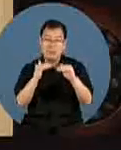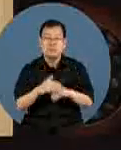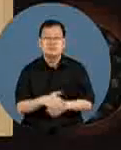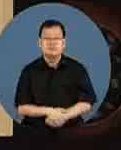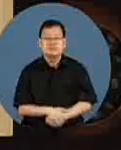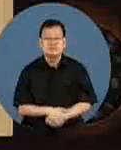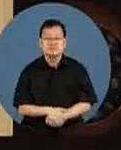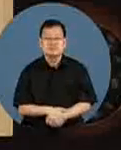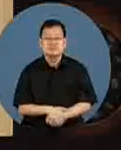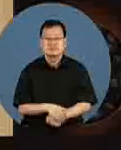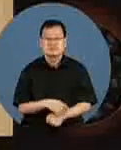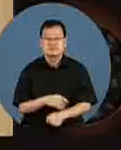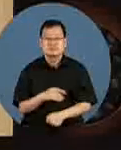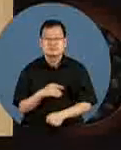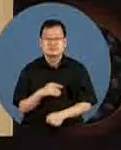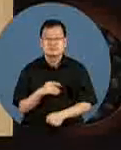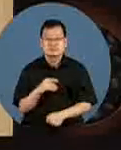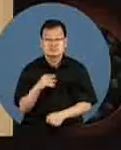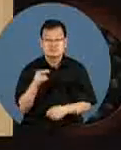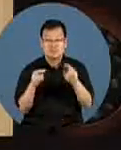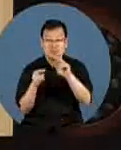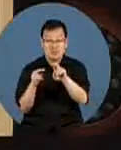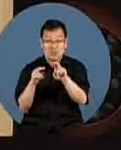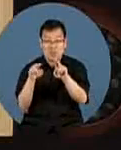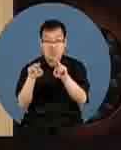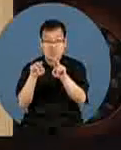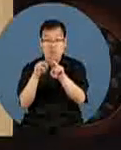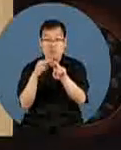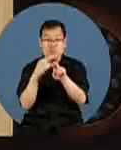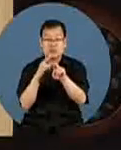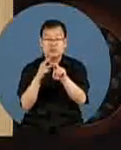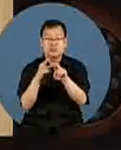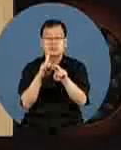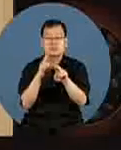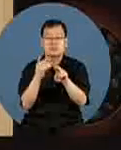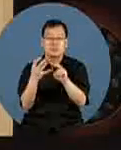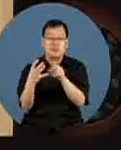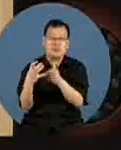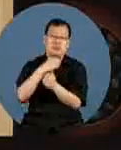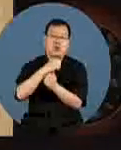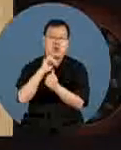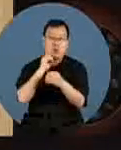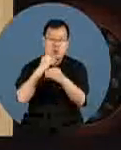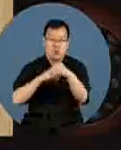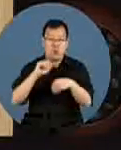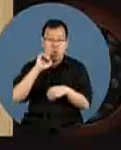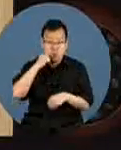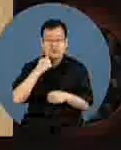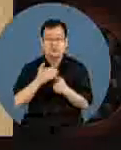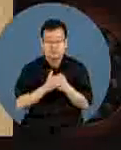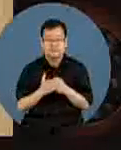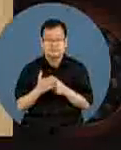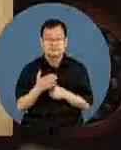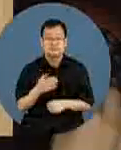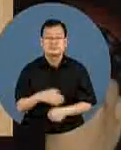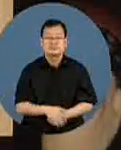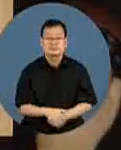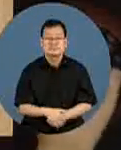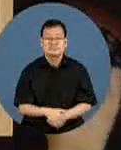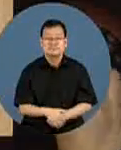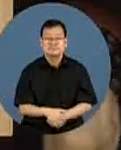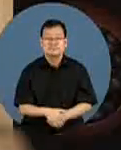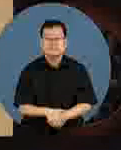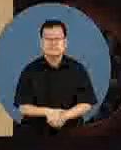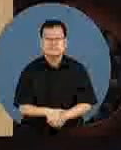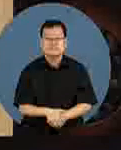저것도 치받지 않고 그냥 붙이면 흑에게 네. 또 당하는 수가 있겠죠? 그렇습니다. 아래를 거꾸로 붙이거든요. 네.